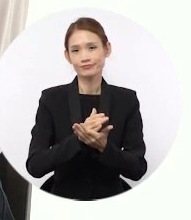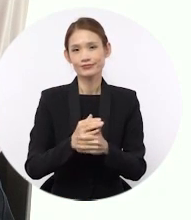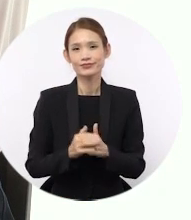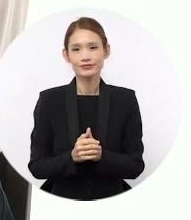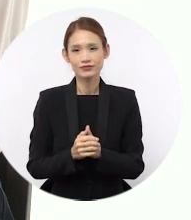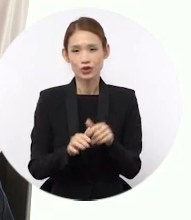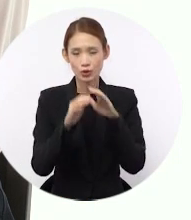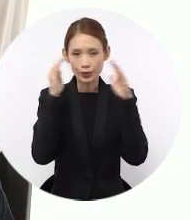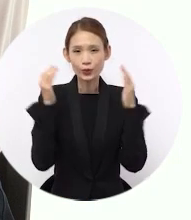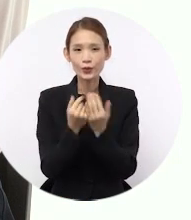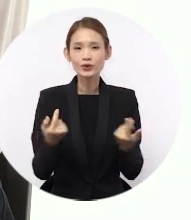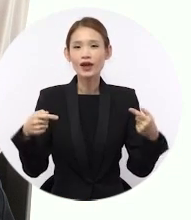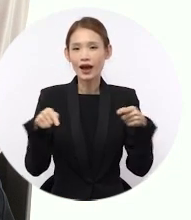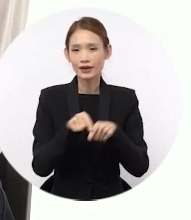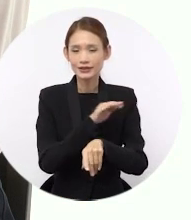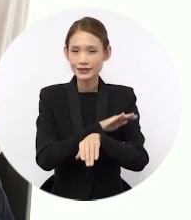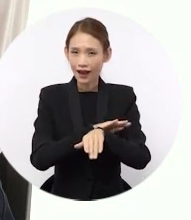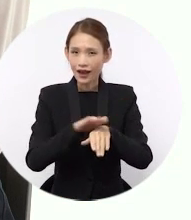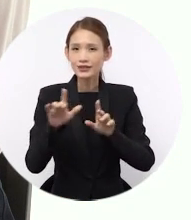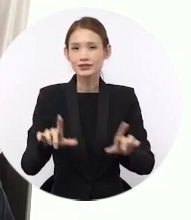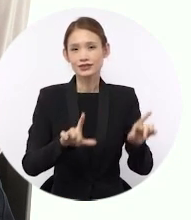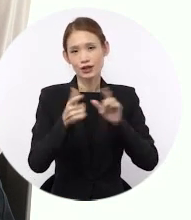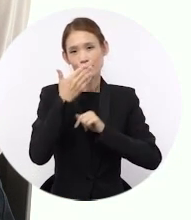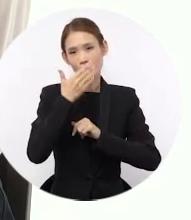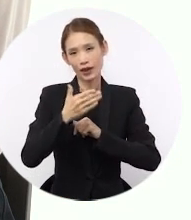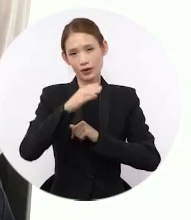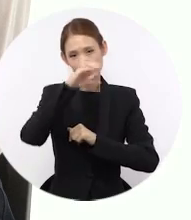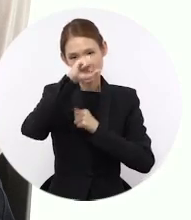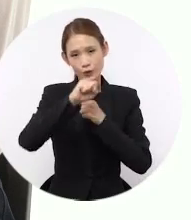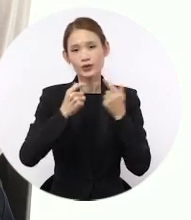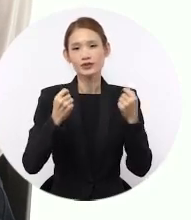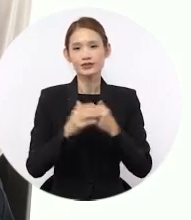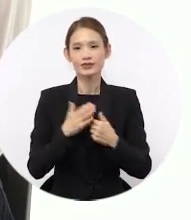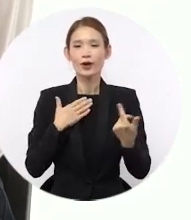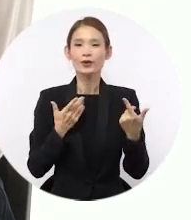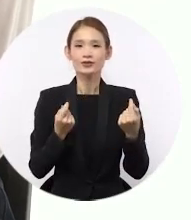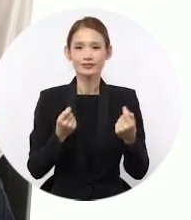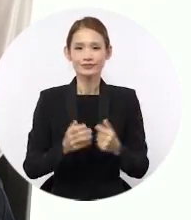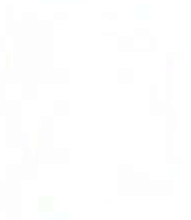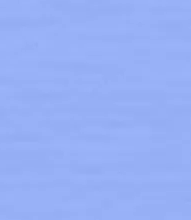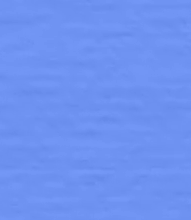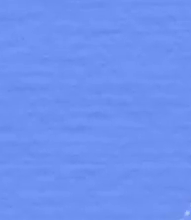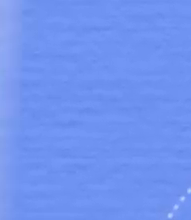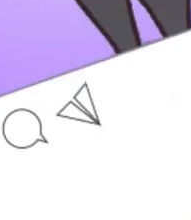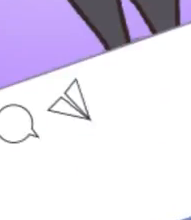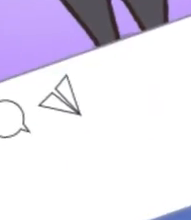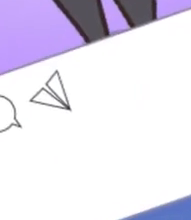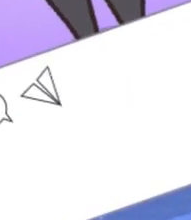말고 모두들 함께 잘 지낼 수 있으면 좋겠습니다. 저희처럼.